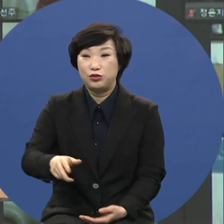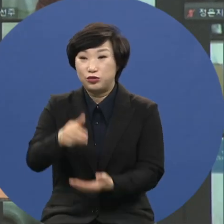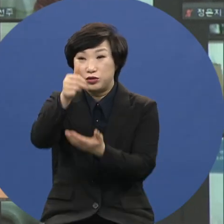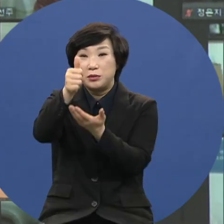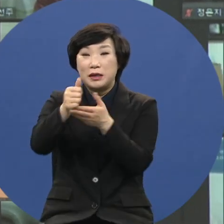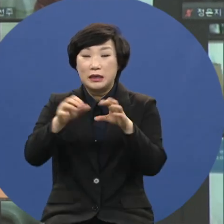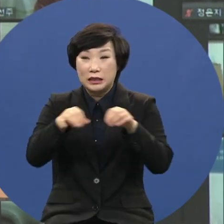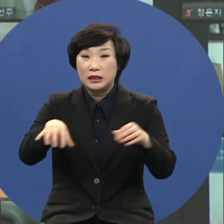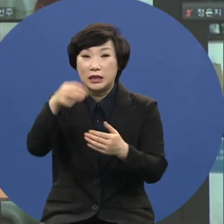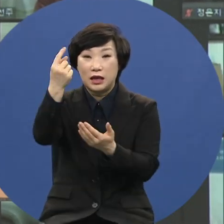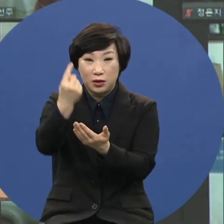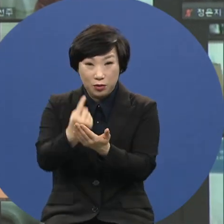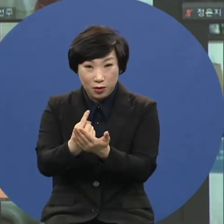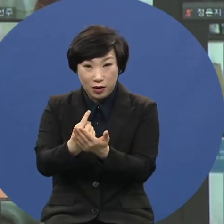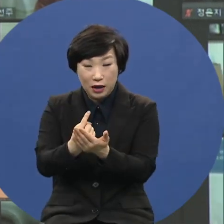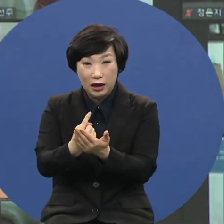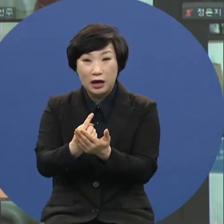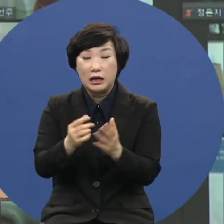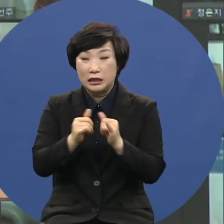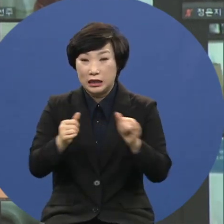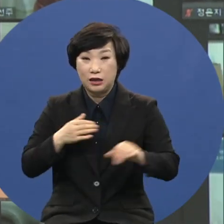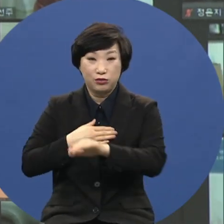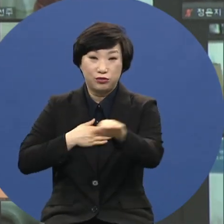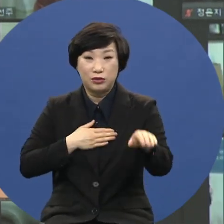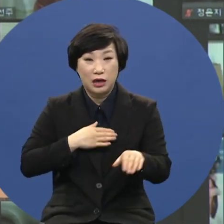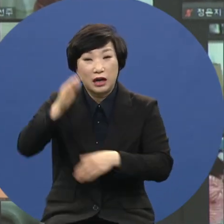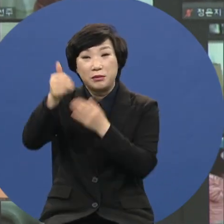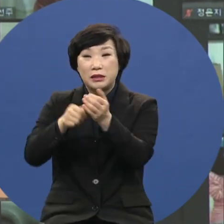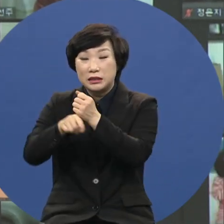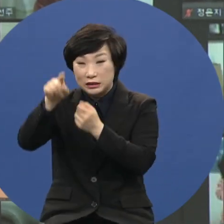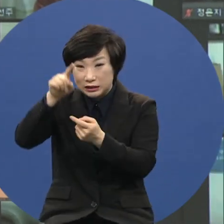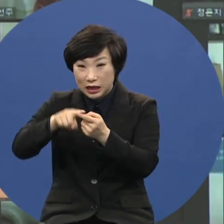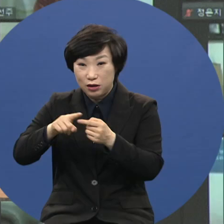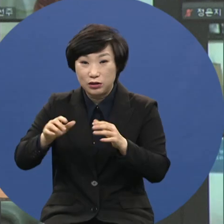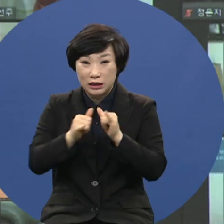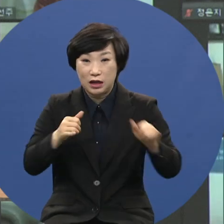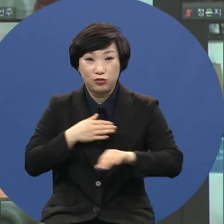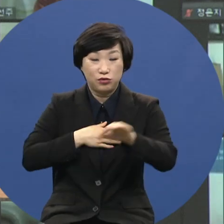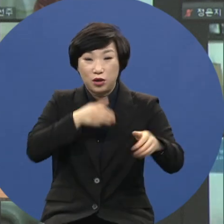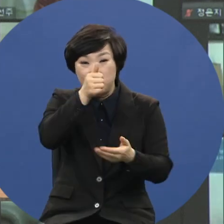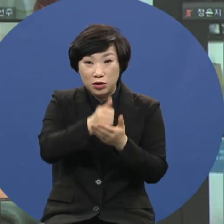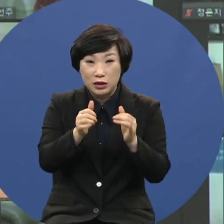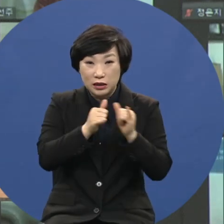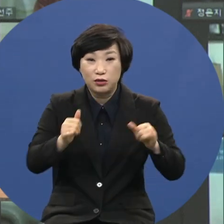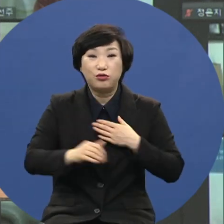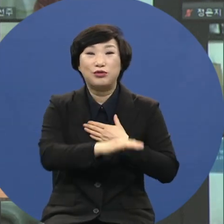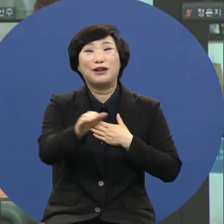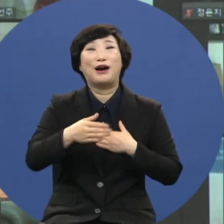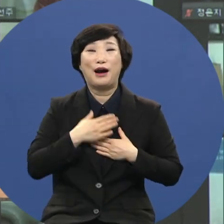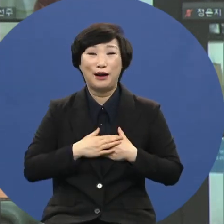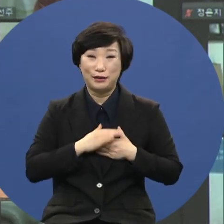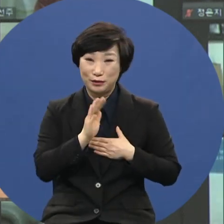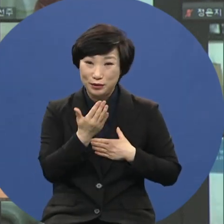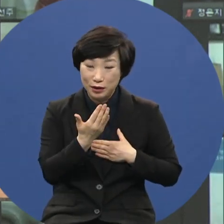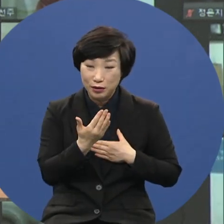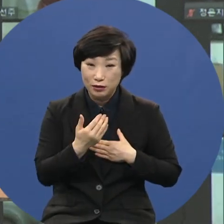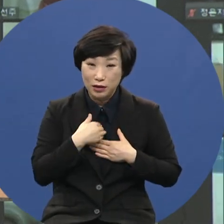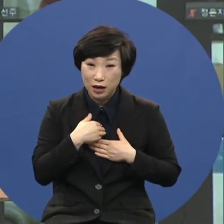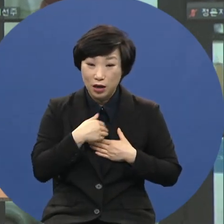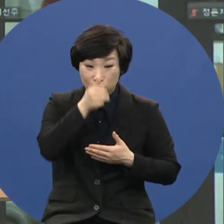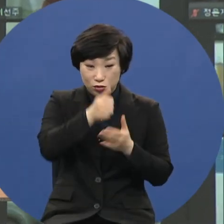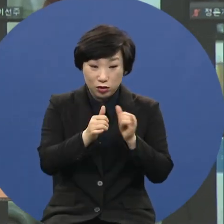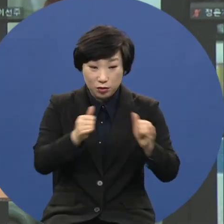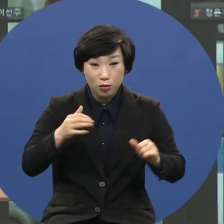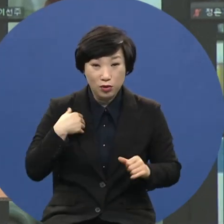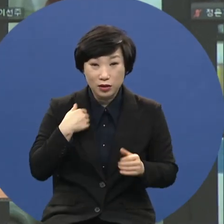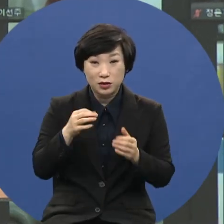땅에 오셔서 우리가 하나님의 뜻을 조차 우리가 죄인된 것을 우리가 알게 했어. 우리가 죄인된 것을